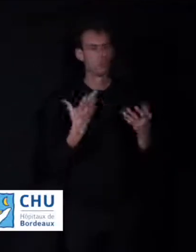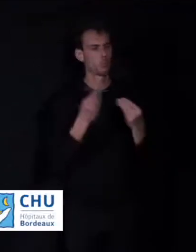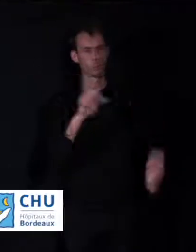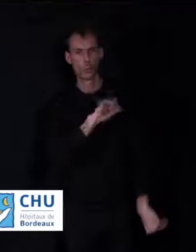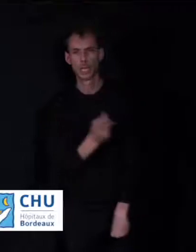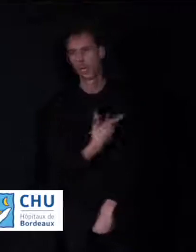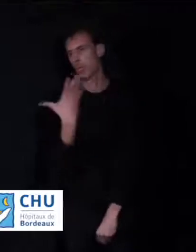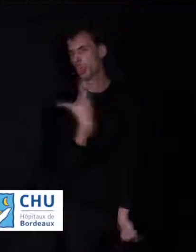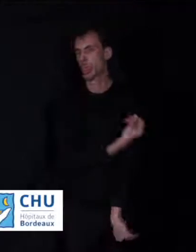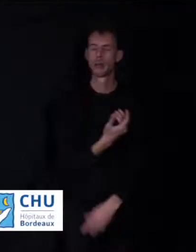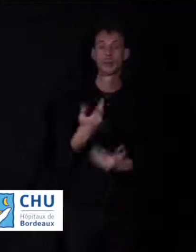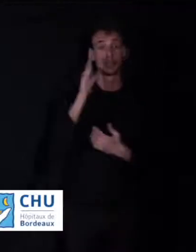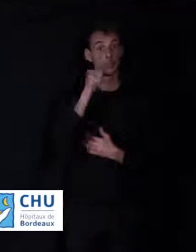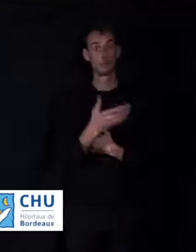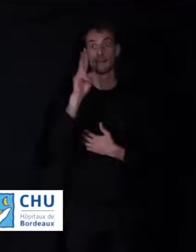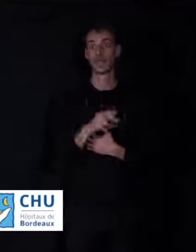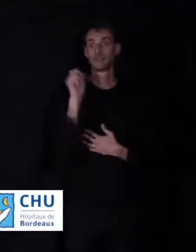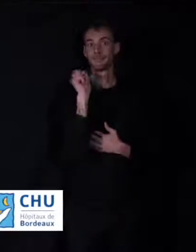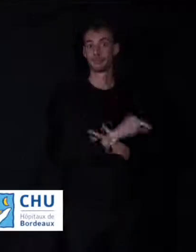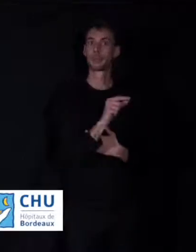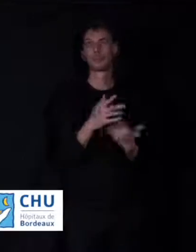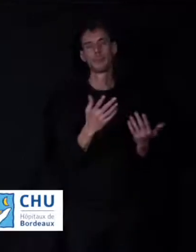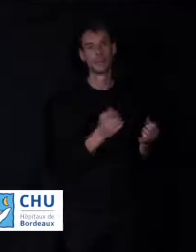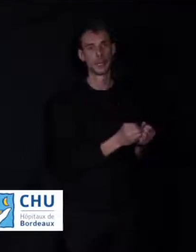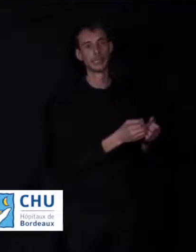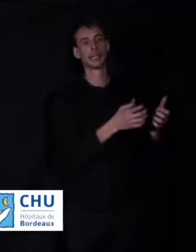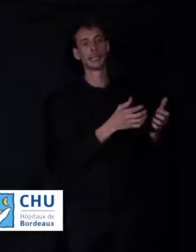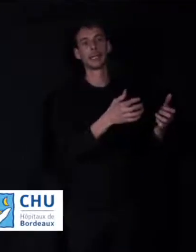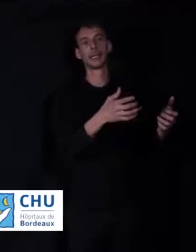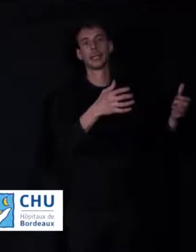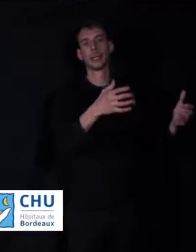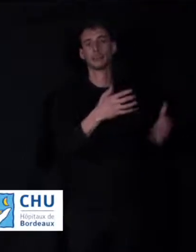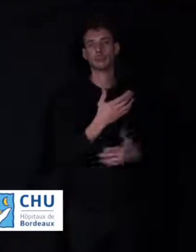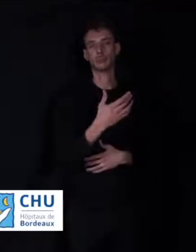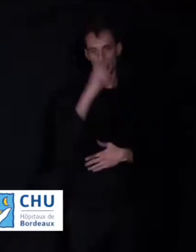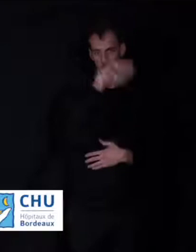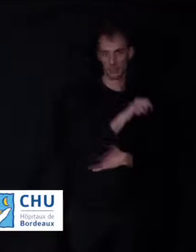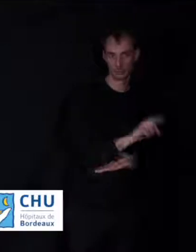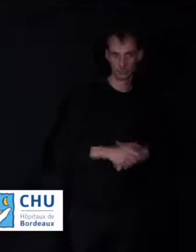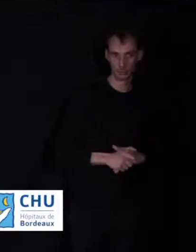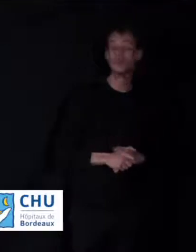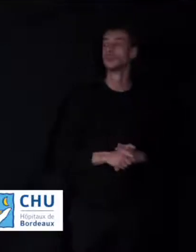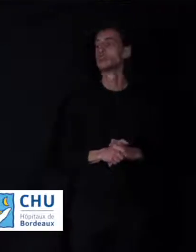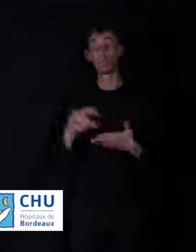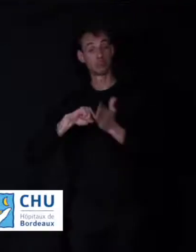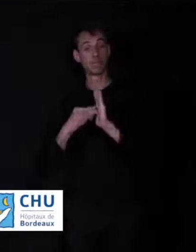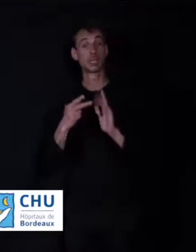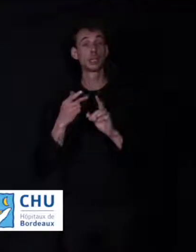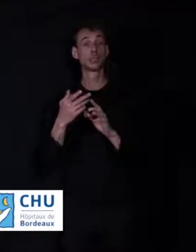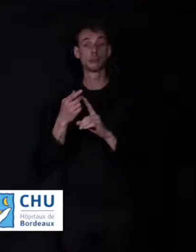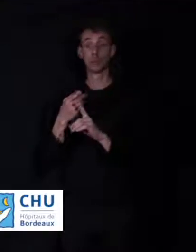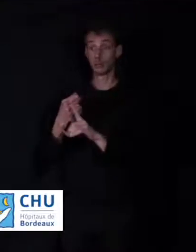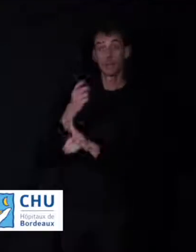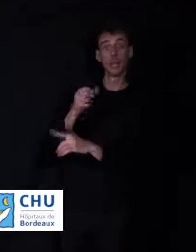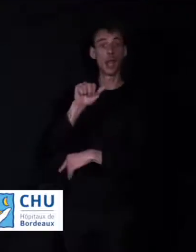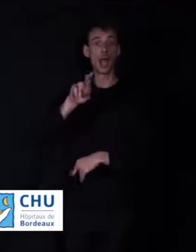ces techniques-là, ces plateformes-là, sont moins avancées. Au contraire, les techniques à base d'ARN, une fois que le code est déterminé,